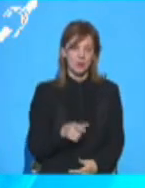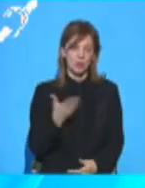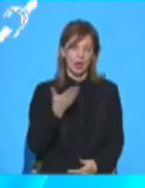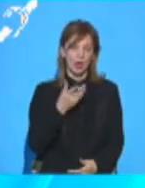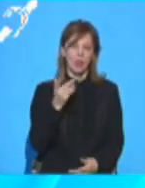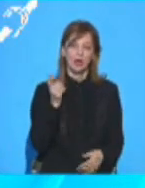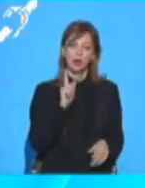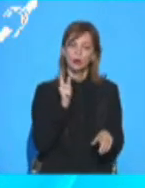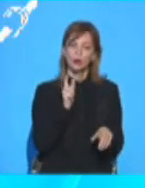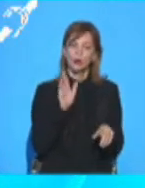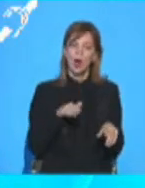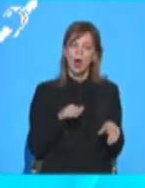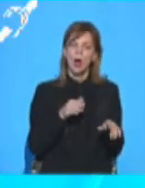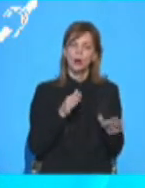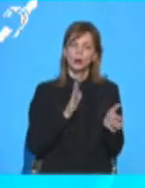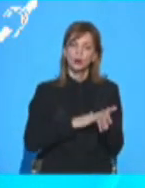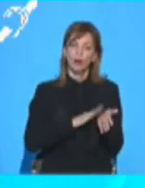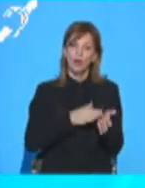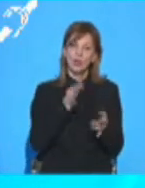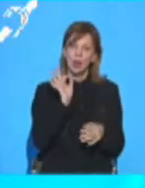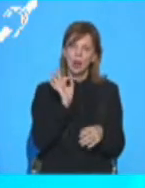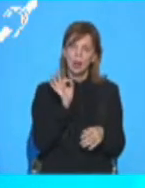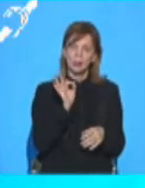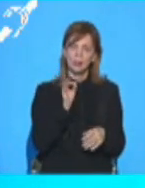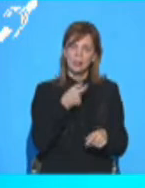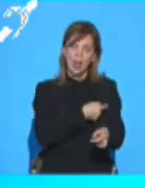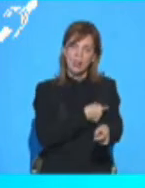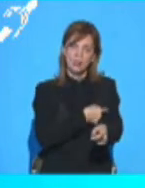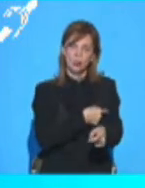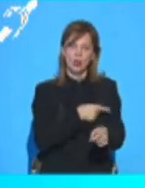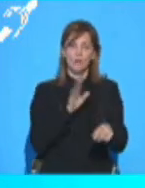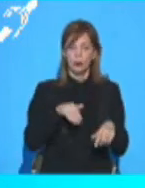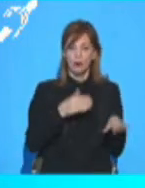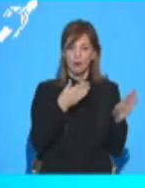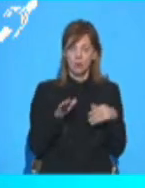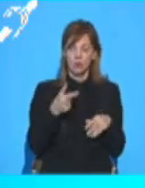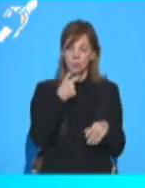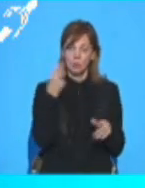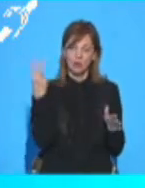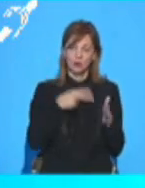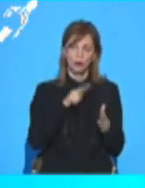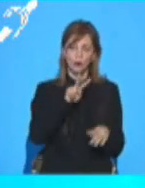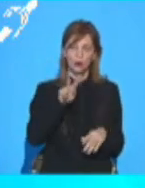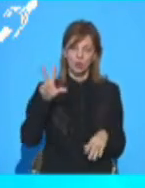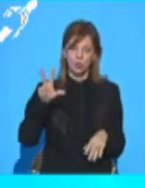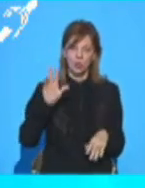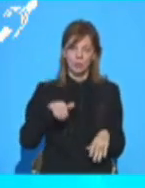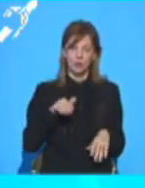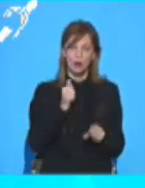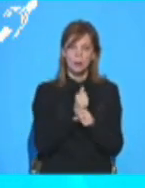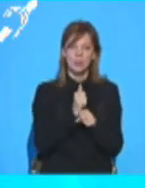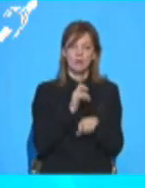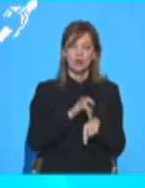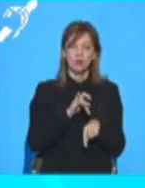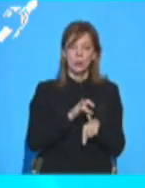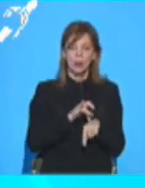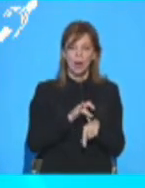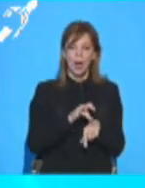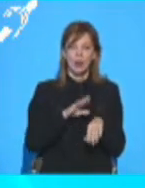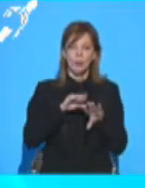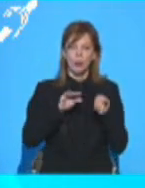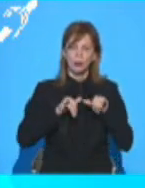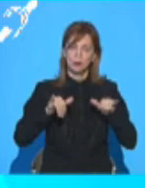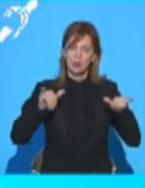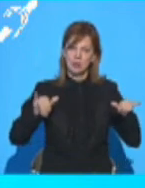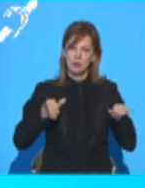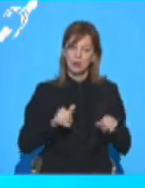Persoanele care nu fac dovada calității de asigurat vor beneficia începând cu 2023 de un pachet minimal de servicii medicale mult extins față